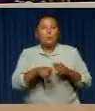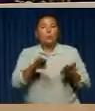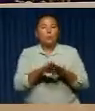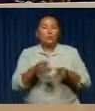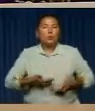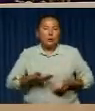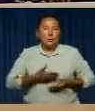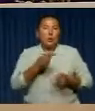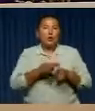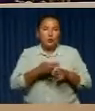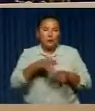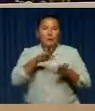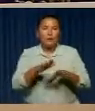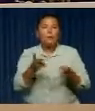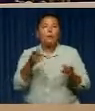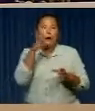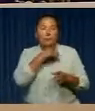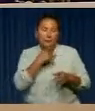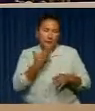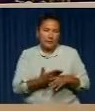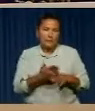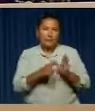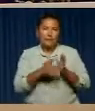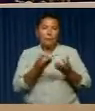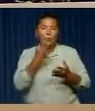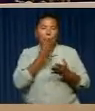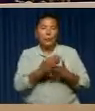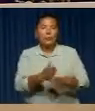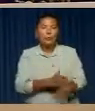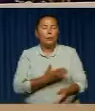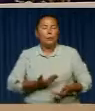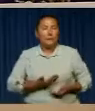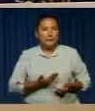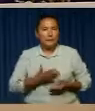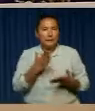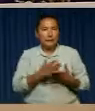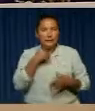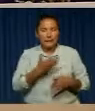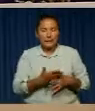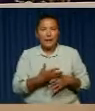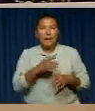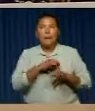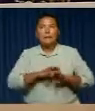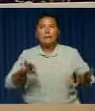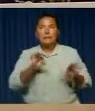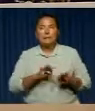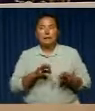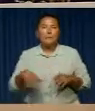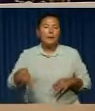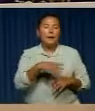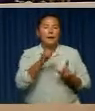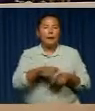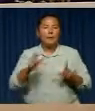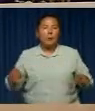күнге дейін жата алады. Себебі өзінің сондай қасиеті бар. Бұл вирустың және тағы бір қасиетін айта кетейін, ол барлық